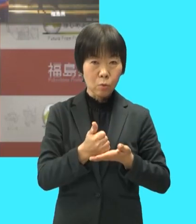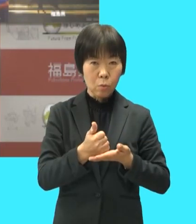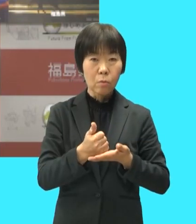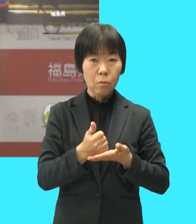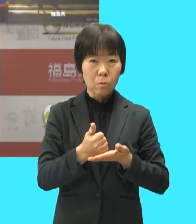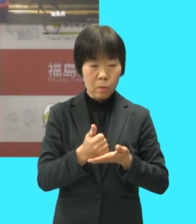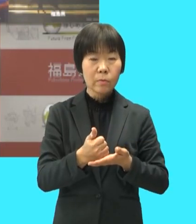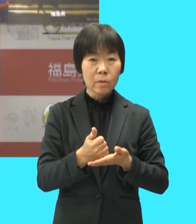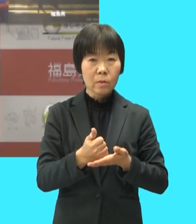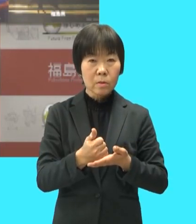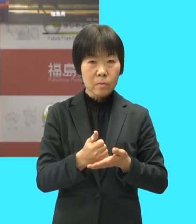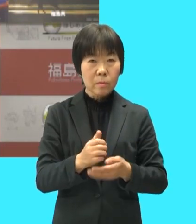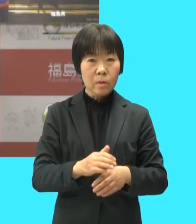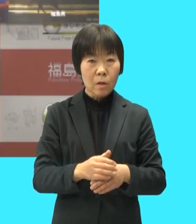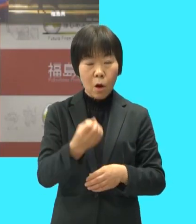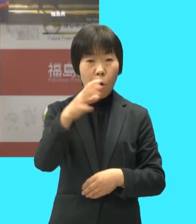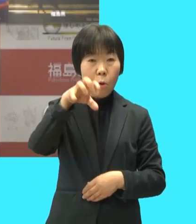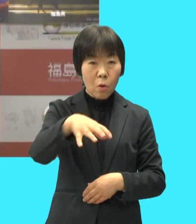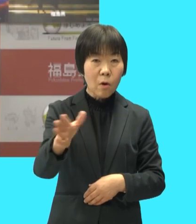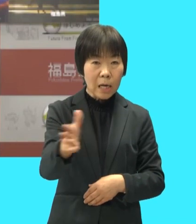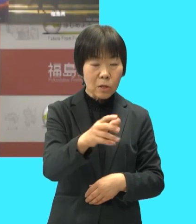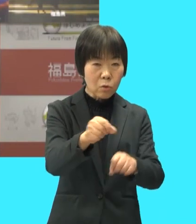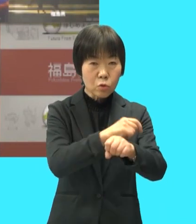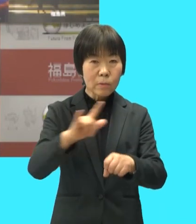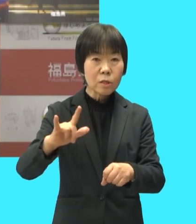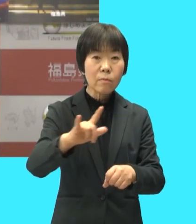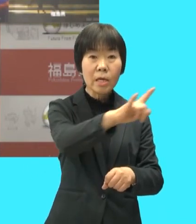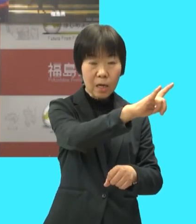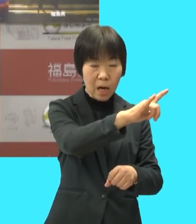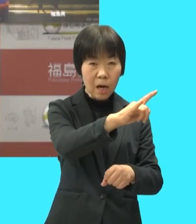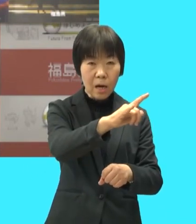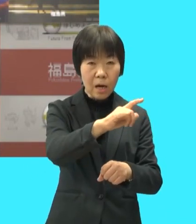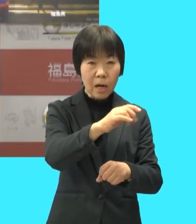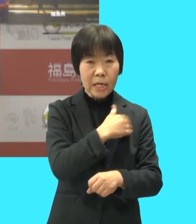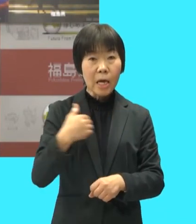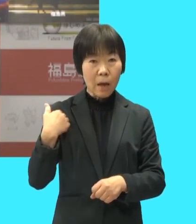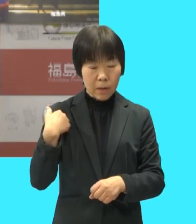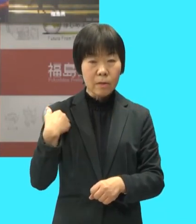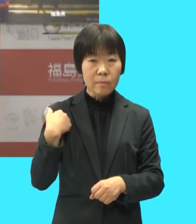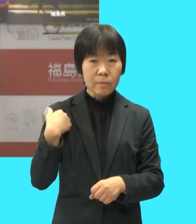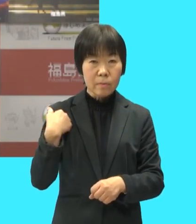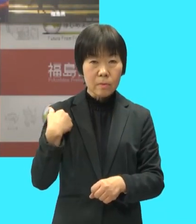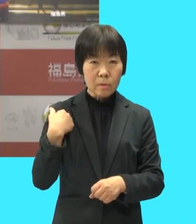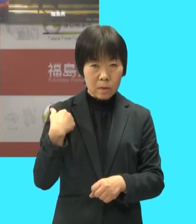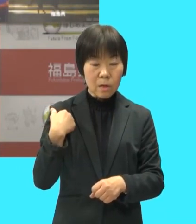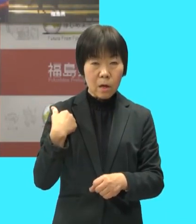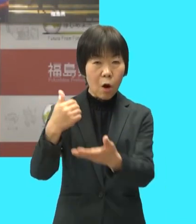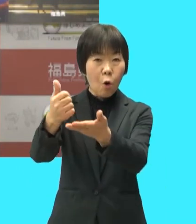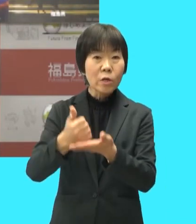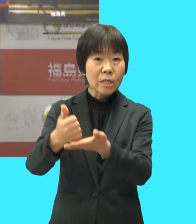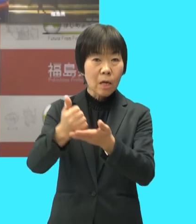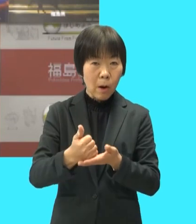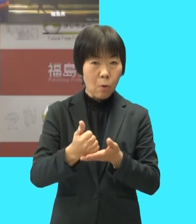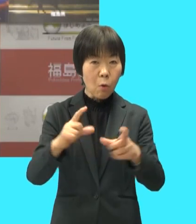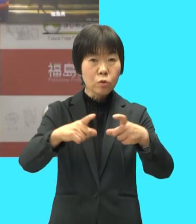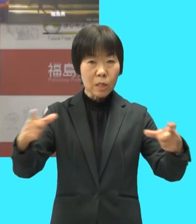います。そういう意味でも香港からのチャーター便が形になること、これが香港から来ていただくお客